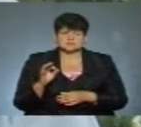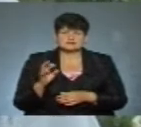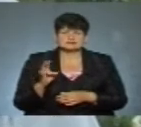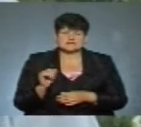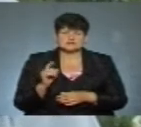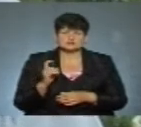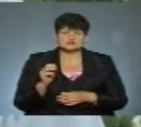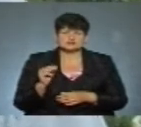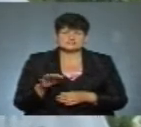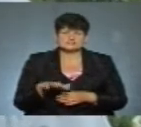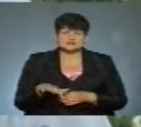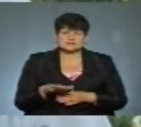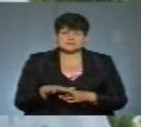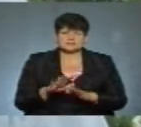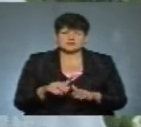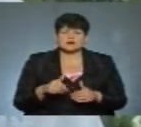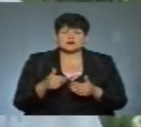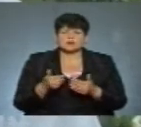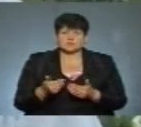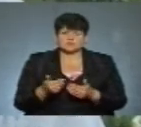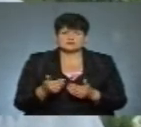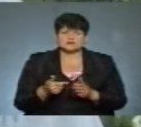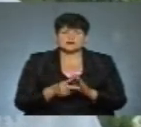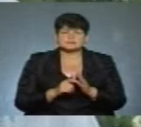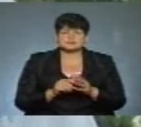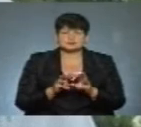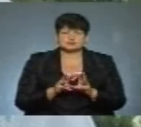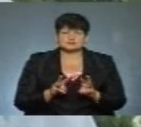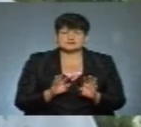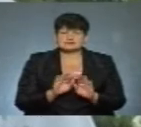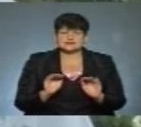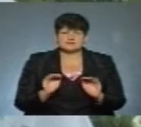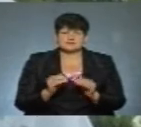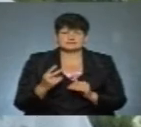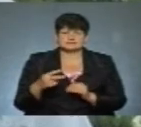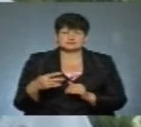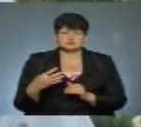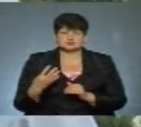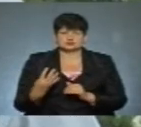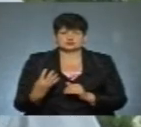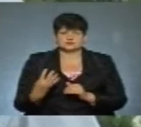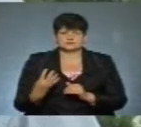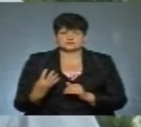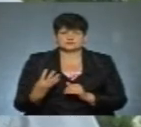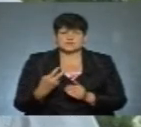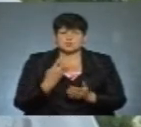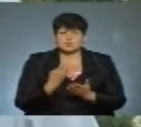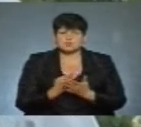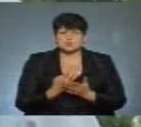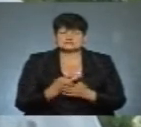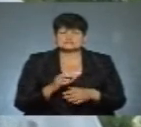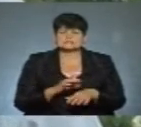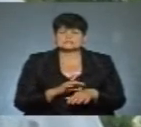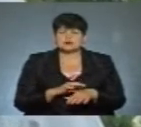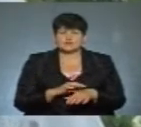тисяч населення, при рекомендованих Кабінетом міністрів не менше 24. Показник